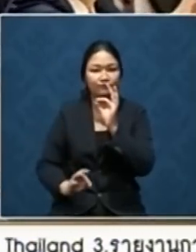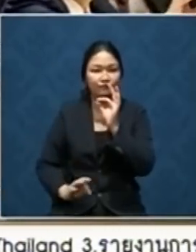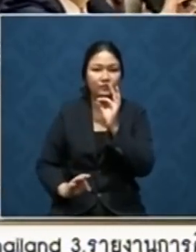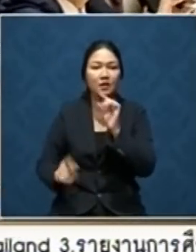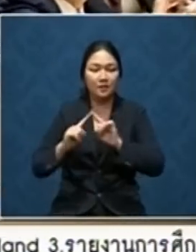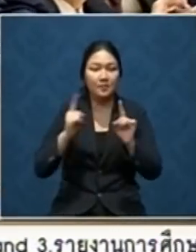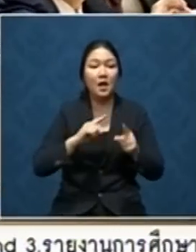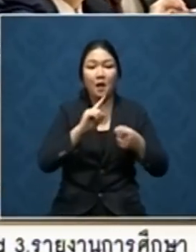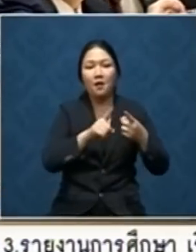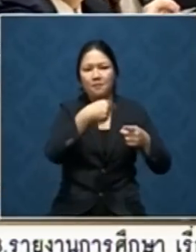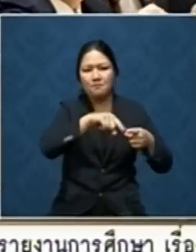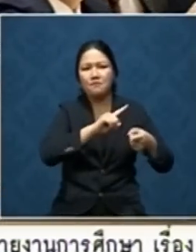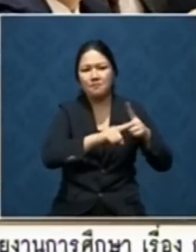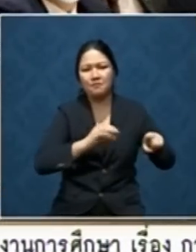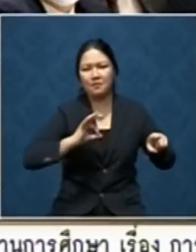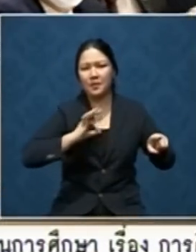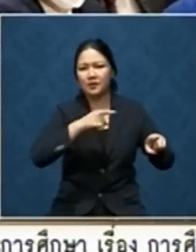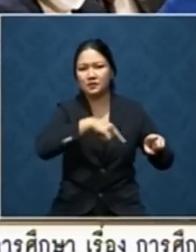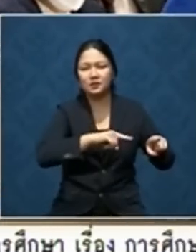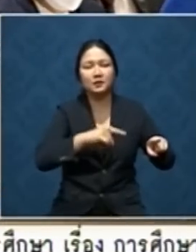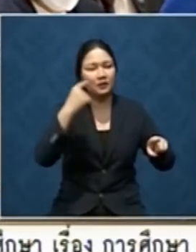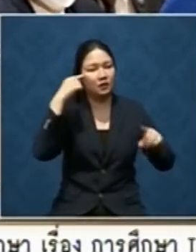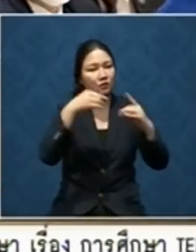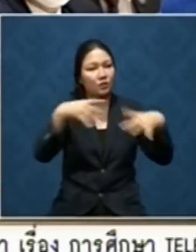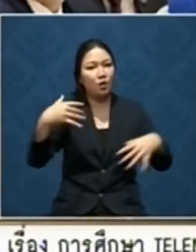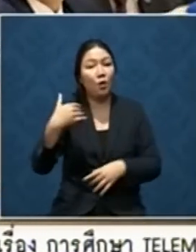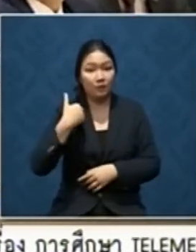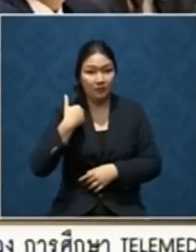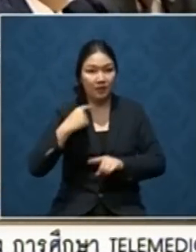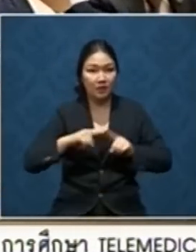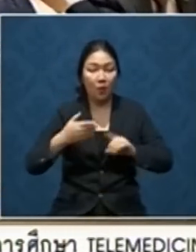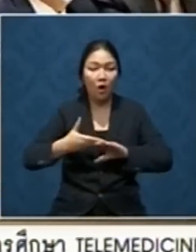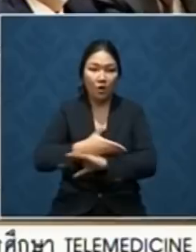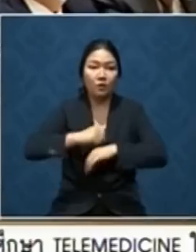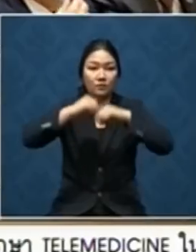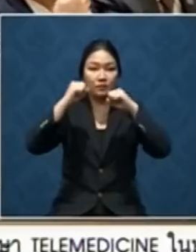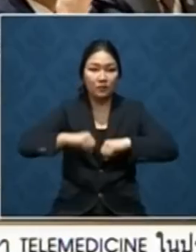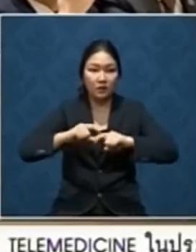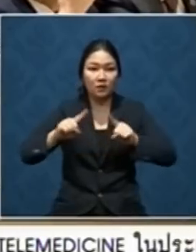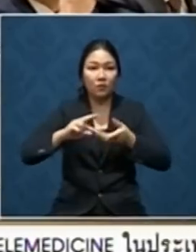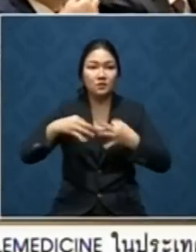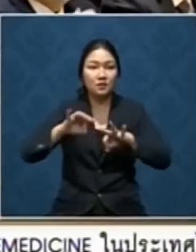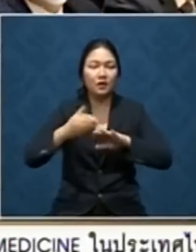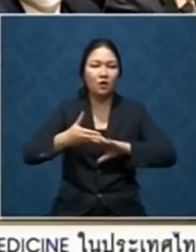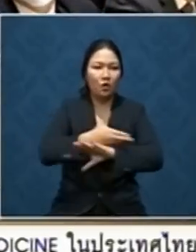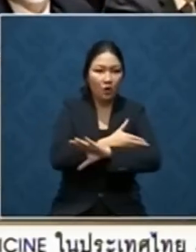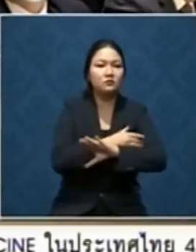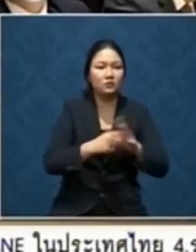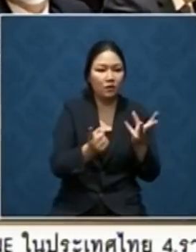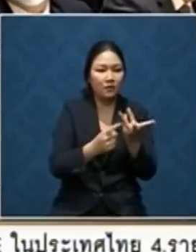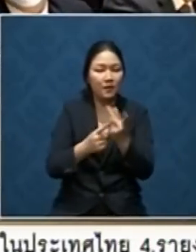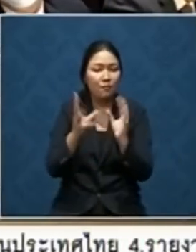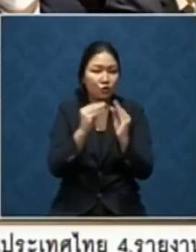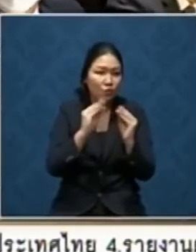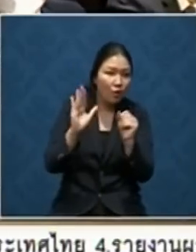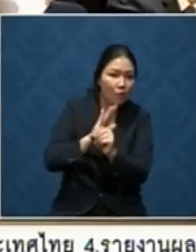ติคุณก็ต้องทำหน้าที่งานหลักก็คืองานสภาก่อนไม่ใช่หรอครับ แต่ว่าการไม่รับฟังเสียงประชาชนมันก็ถือว่าอาจจะขาดหน้า